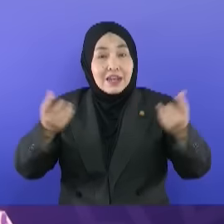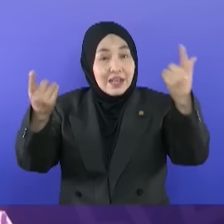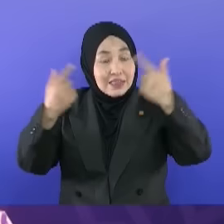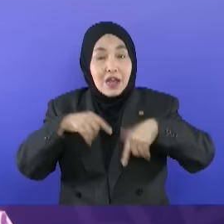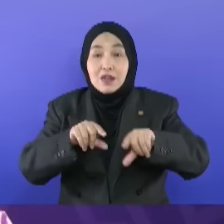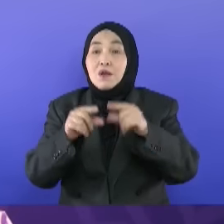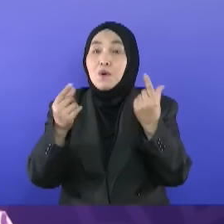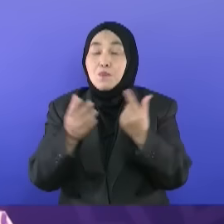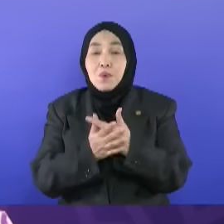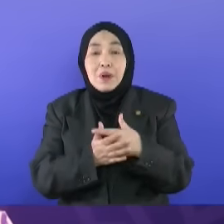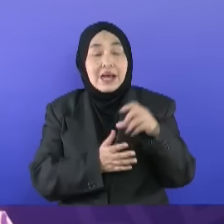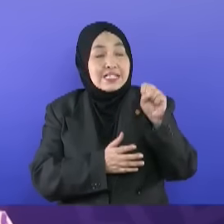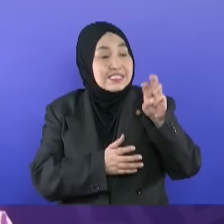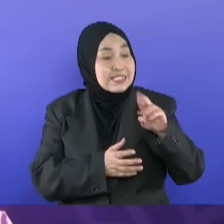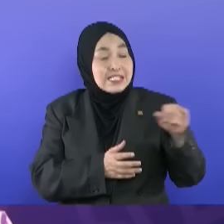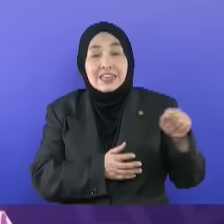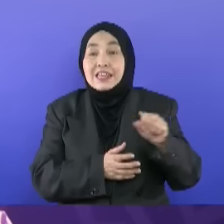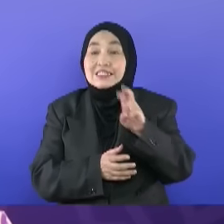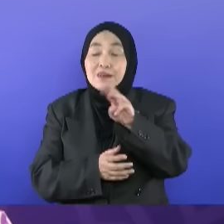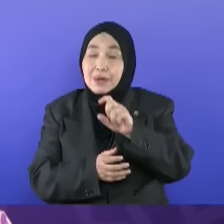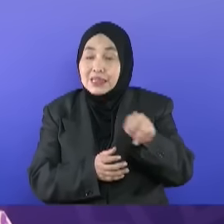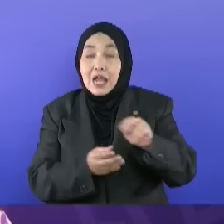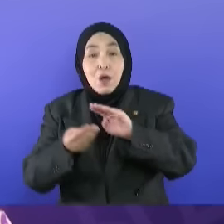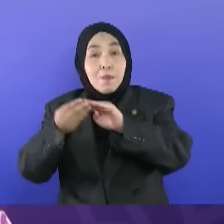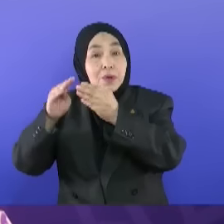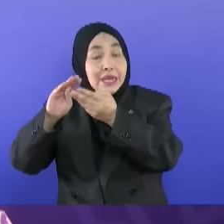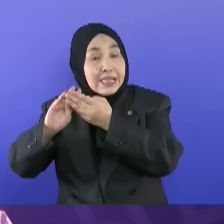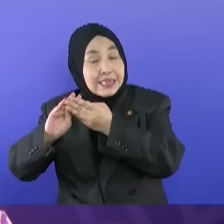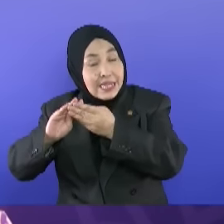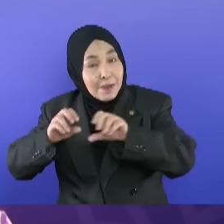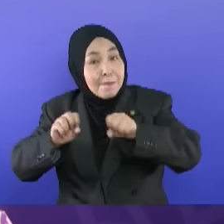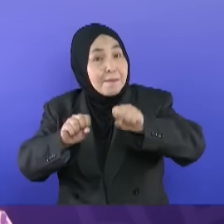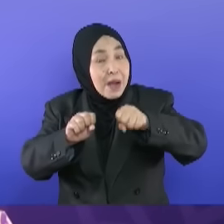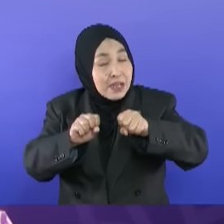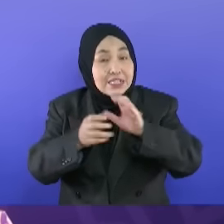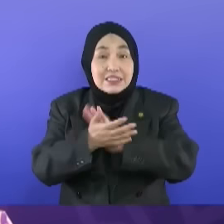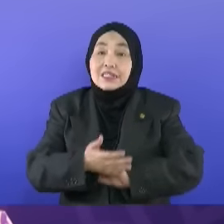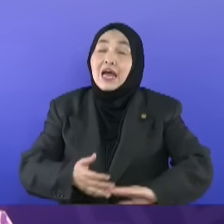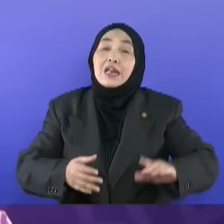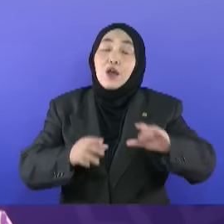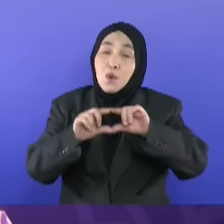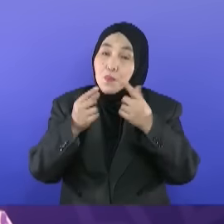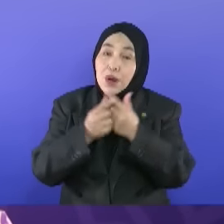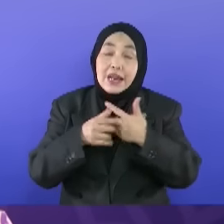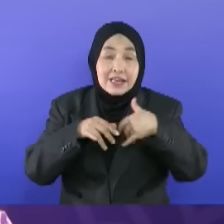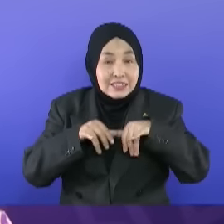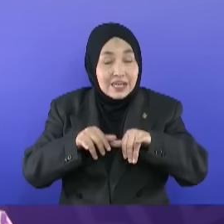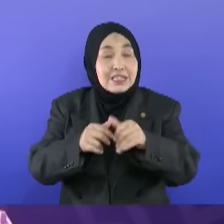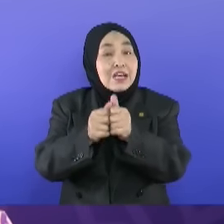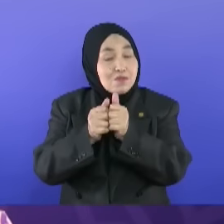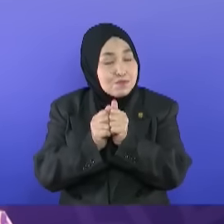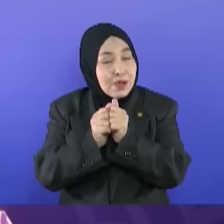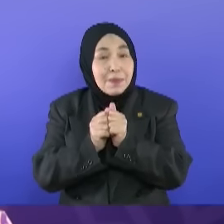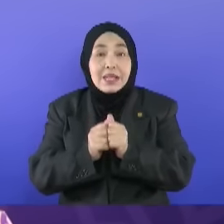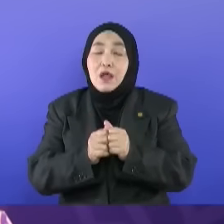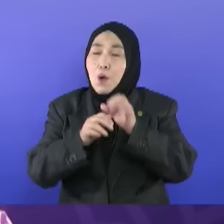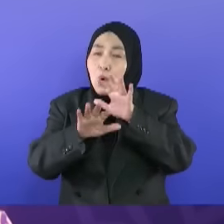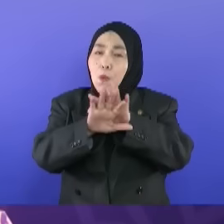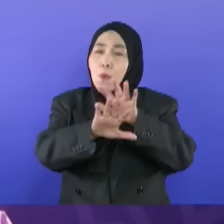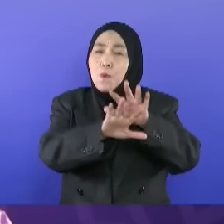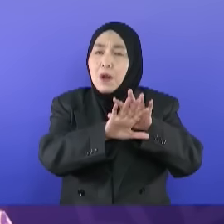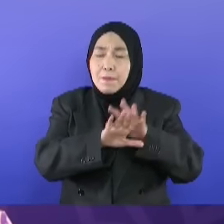kumpulan Seri Sementara Bikers Community. Alhamdulillah dan juga kumpulan istiqamah yang sentiasa terus bersama dengan kita menyemarakkan